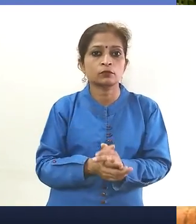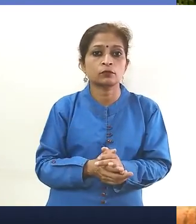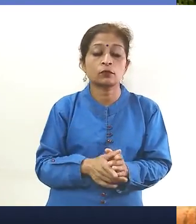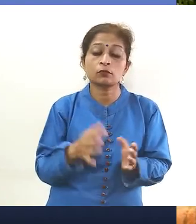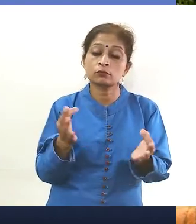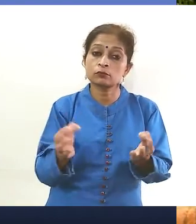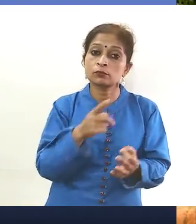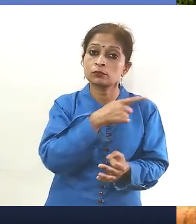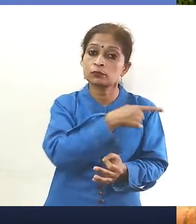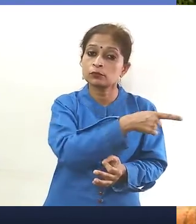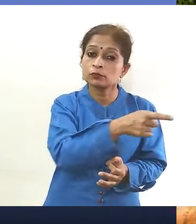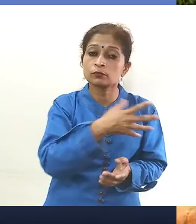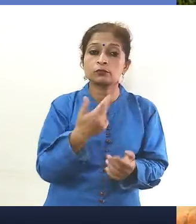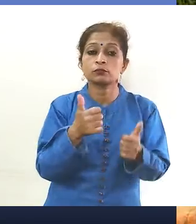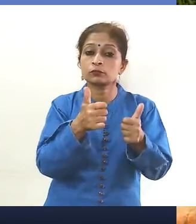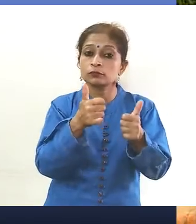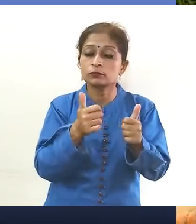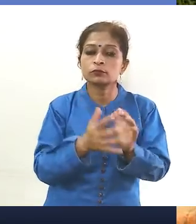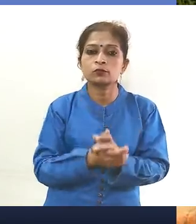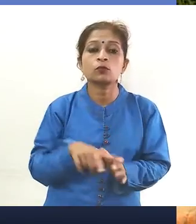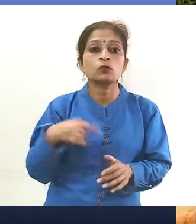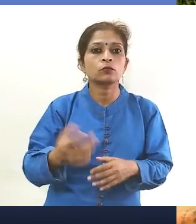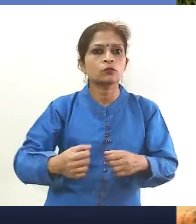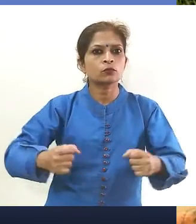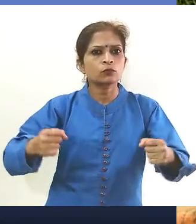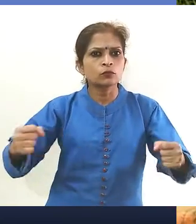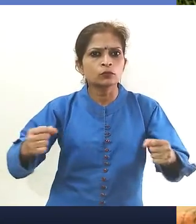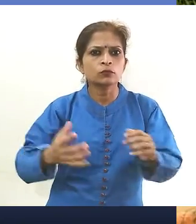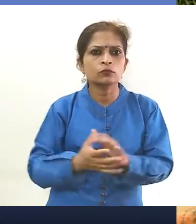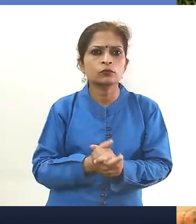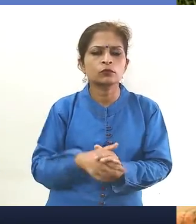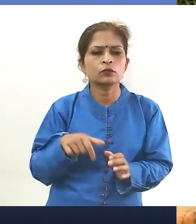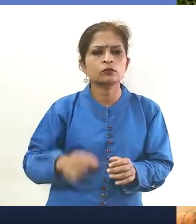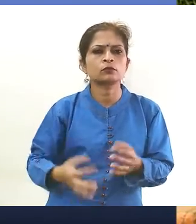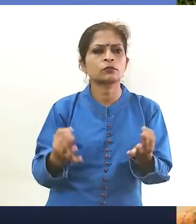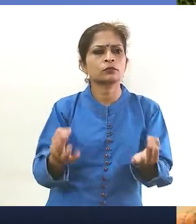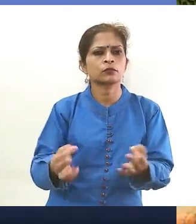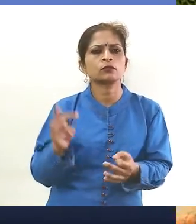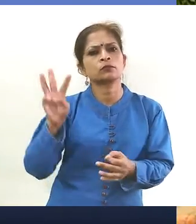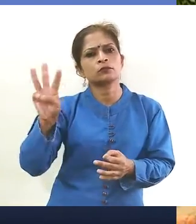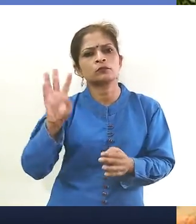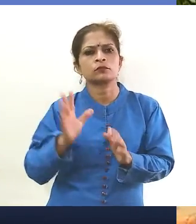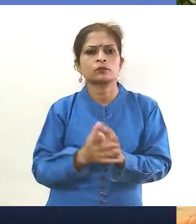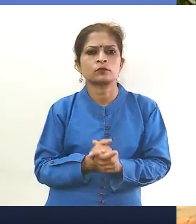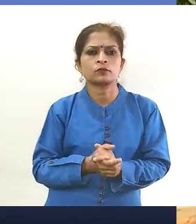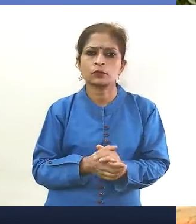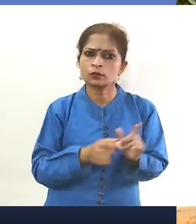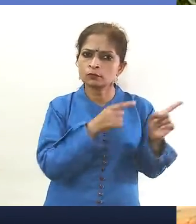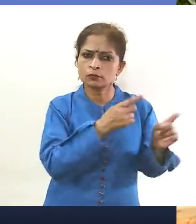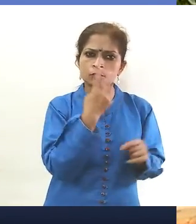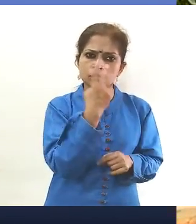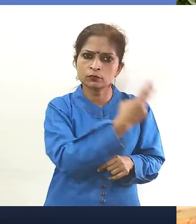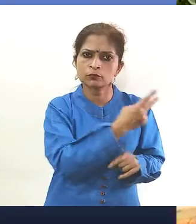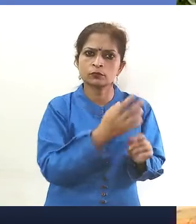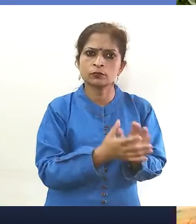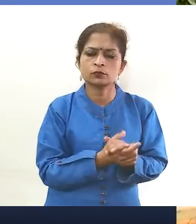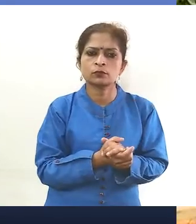जबरदस्त है आसन प्राणायाम। अब मोटापा के लिए 3 अभ्यास सीधे लेट करके ऐसे ऊपर नीचे